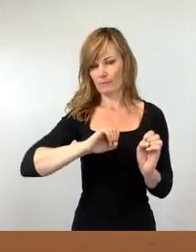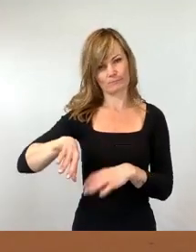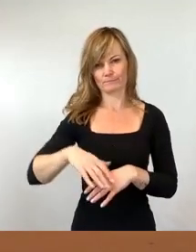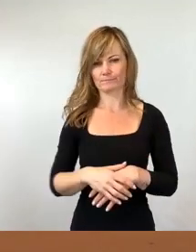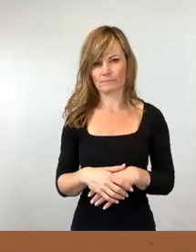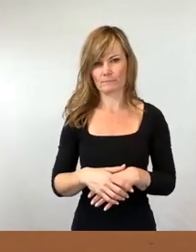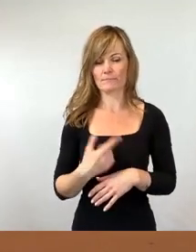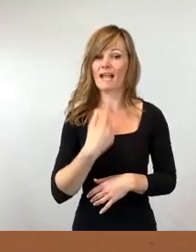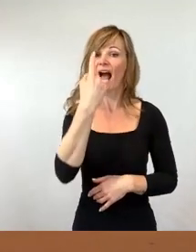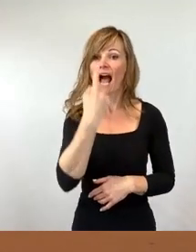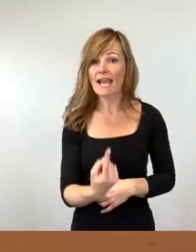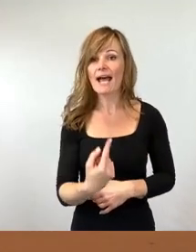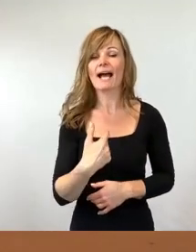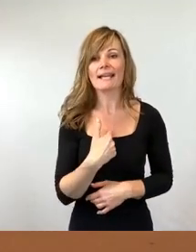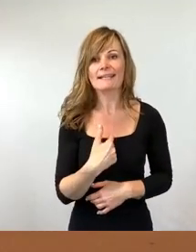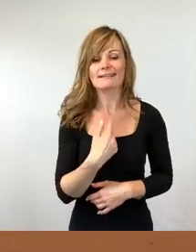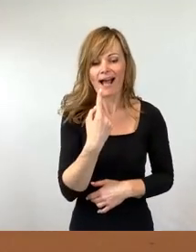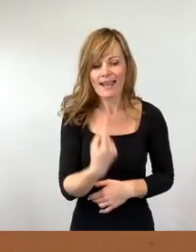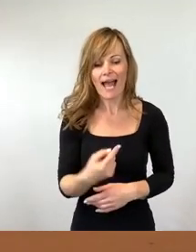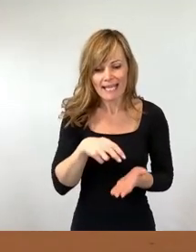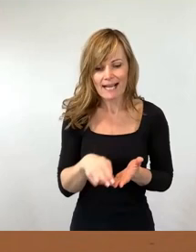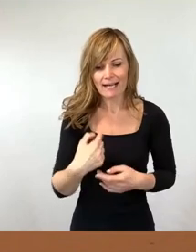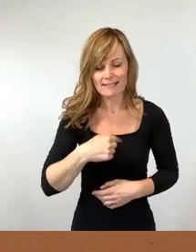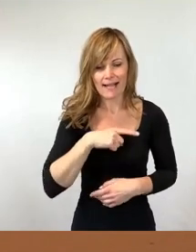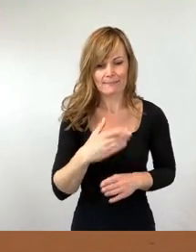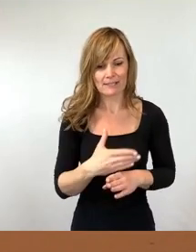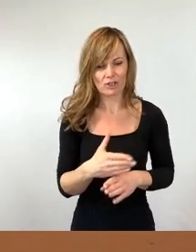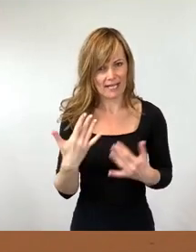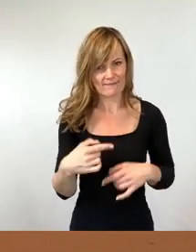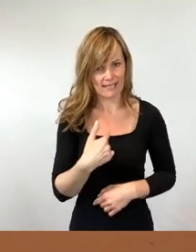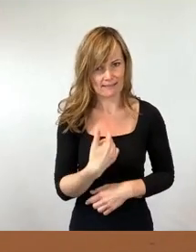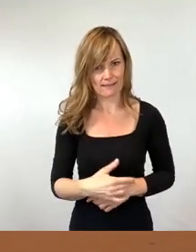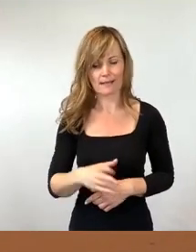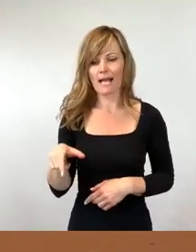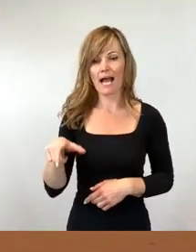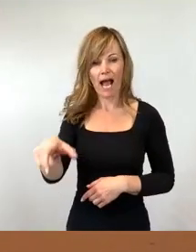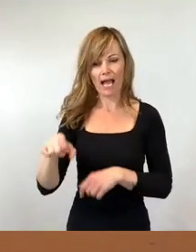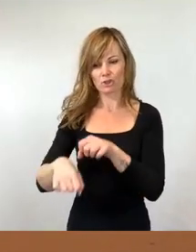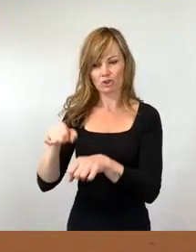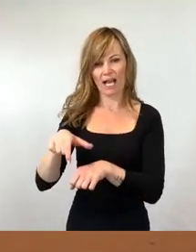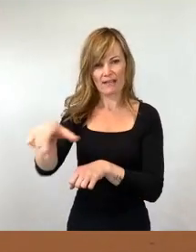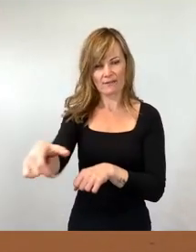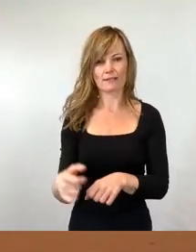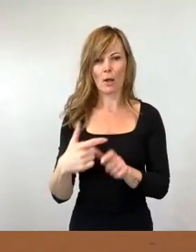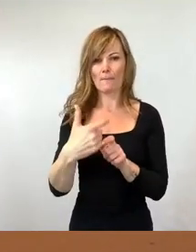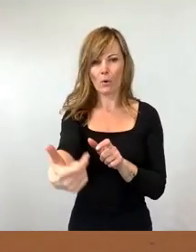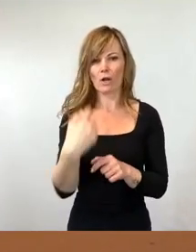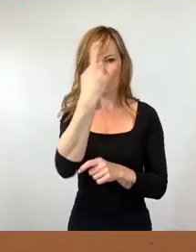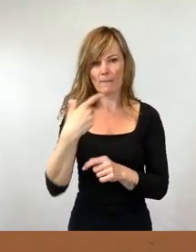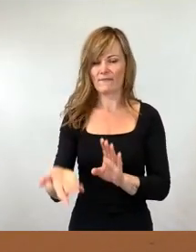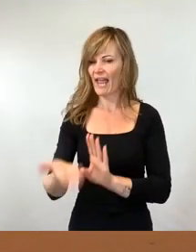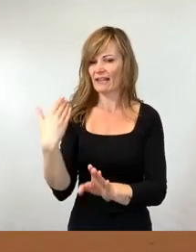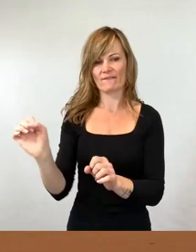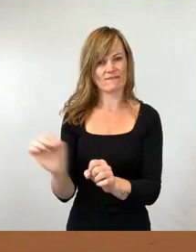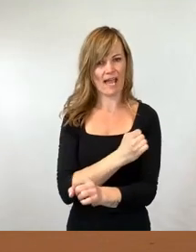allein im Alleingang. Der Radstreifen auf dem Brückenkopf wird entfernt. Die Markierung auf